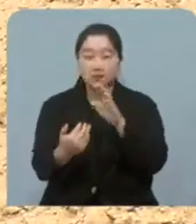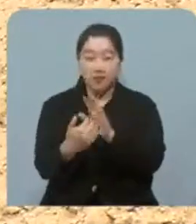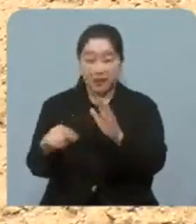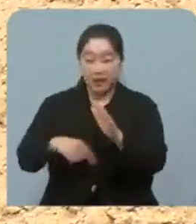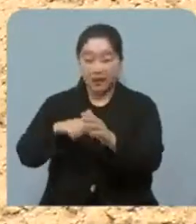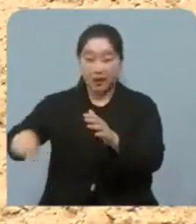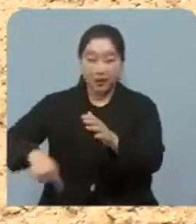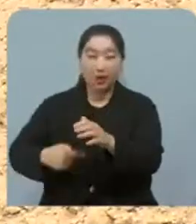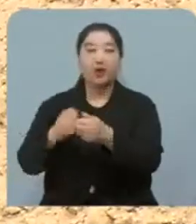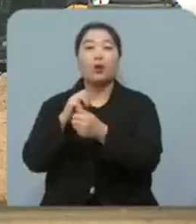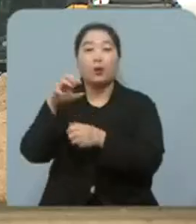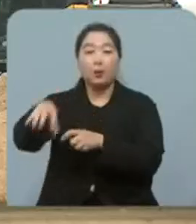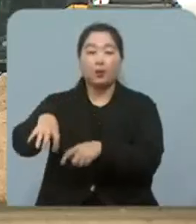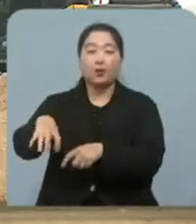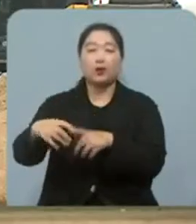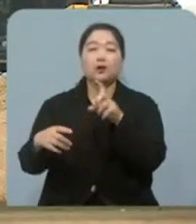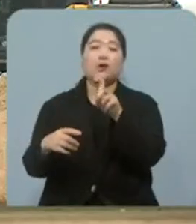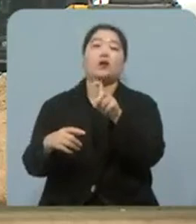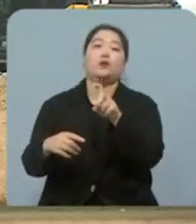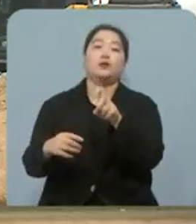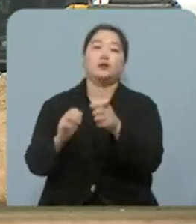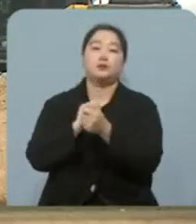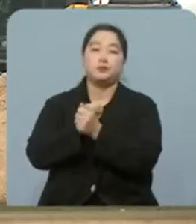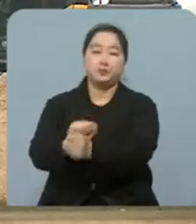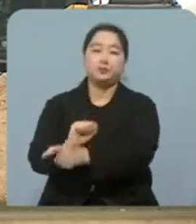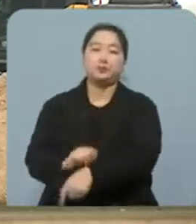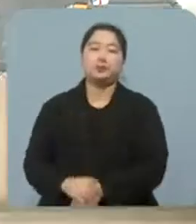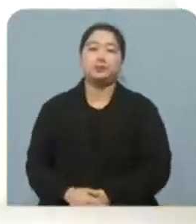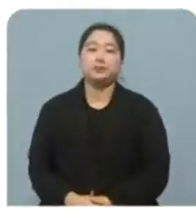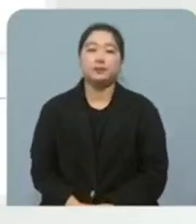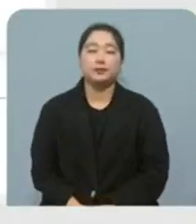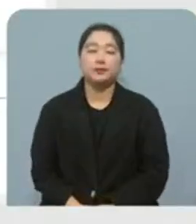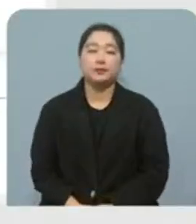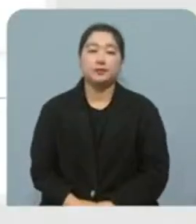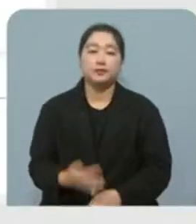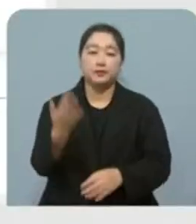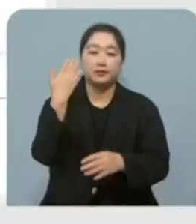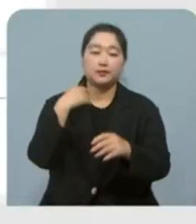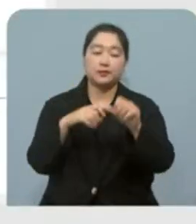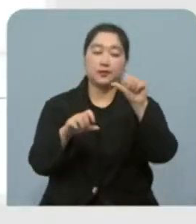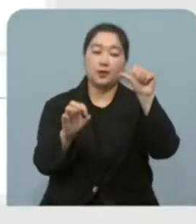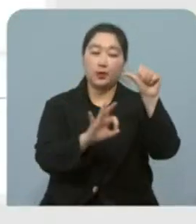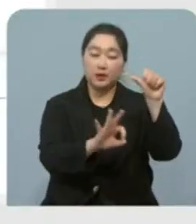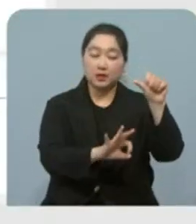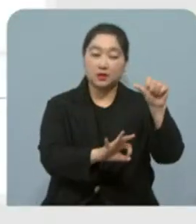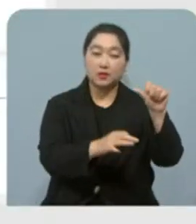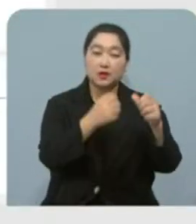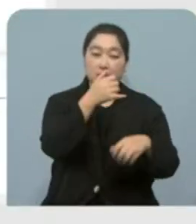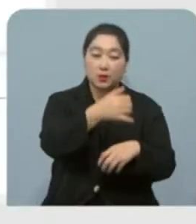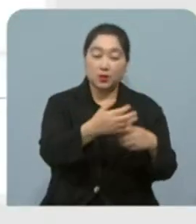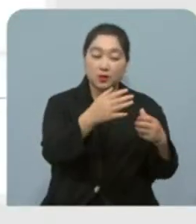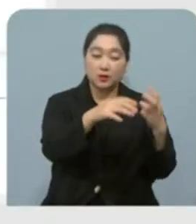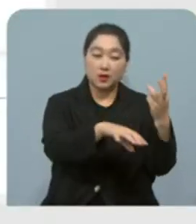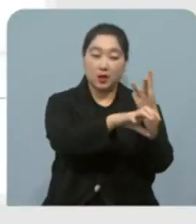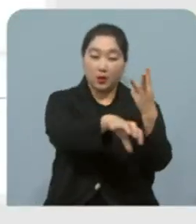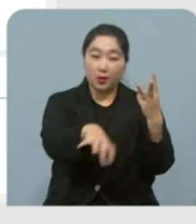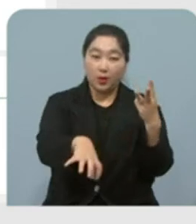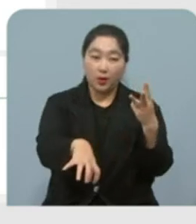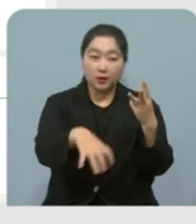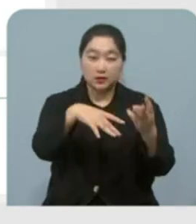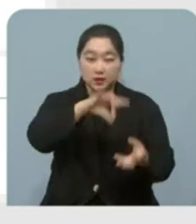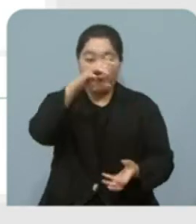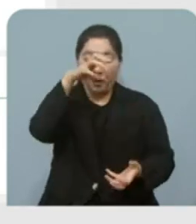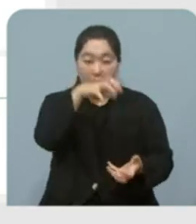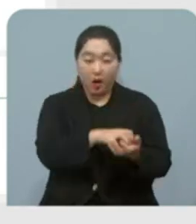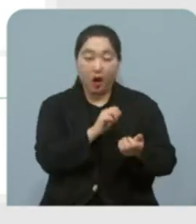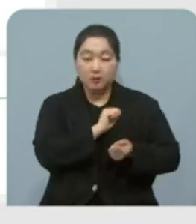방역대 내에 위치한 농가로 11번째 확진 사례였습니다 지난 10일 농가 3곳에서 첫 무더기 구제역